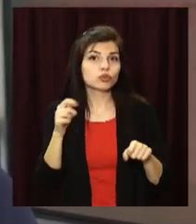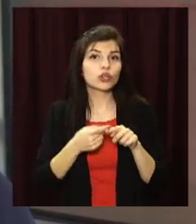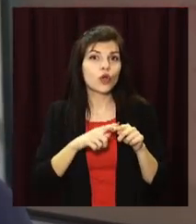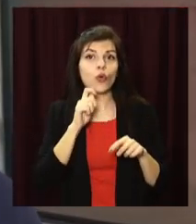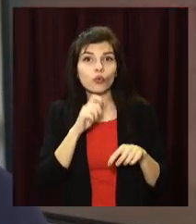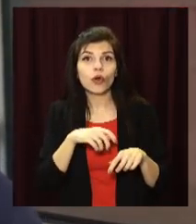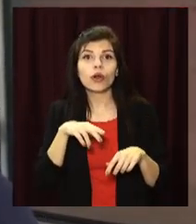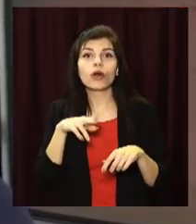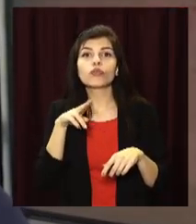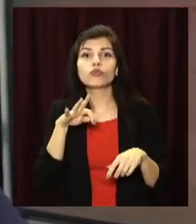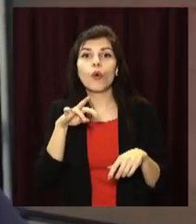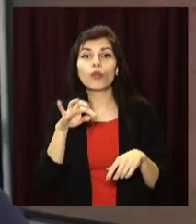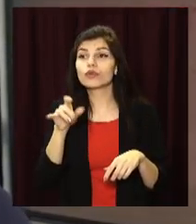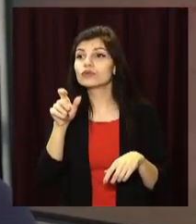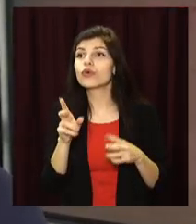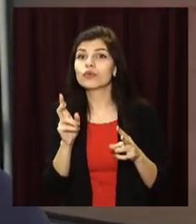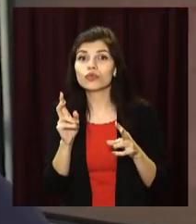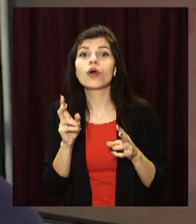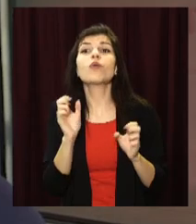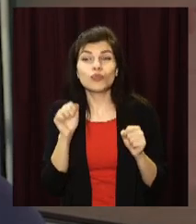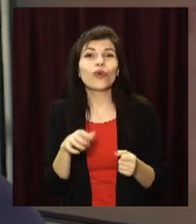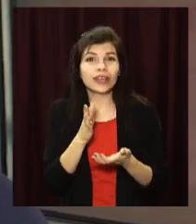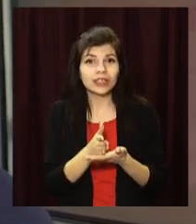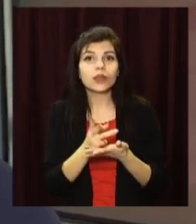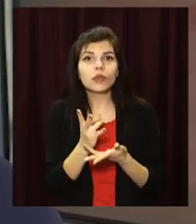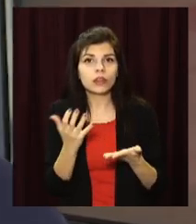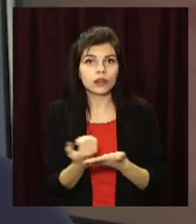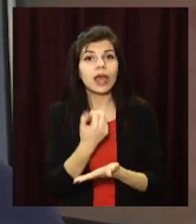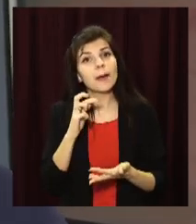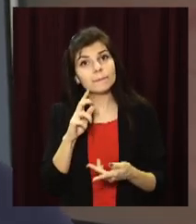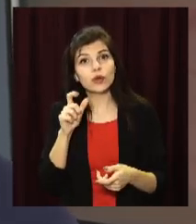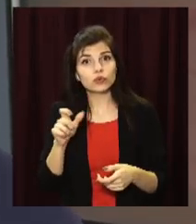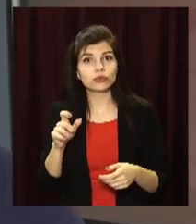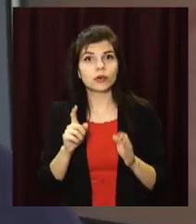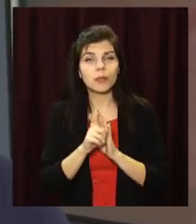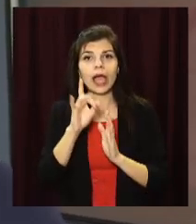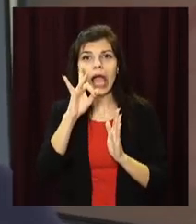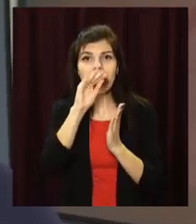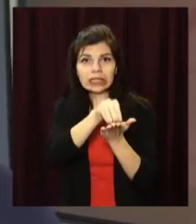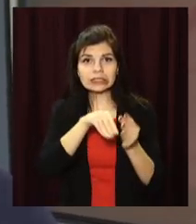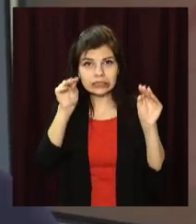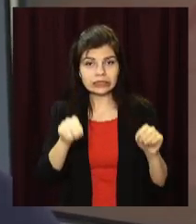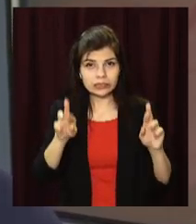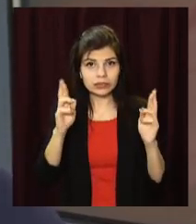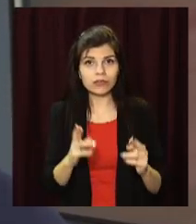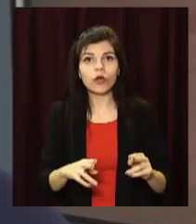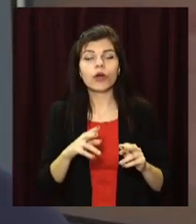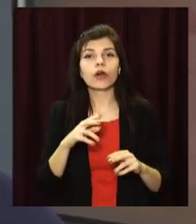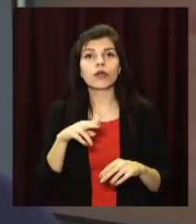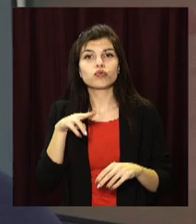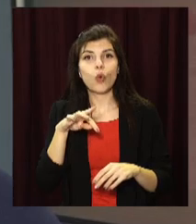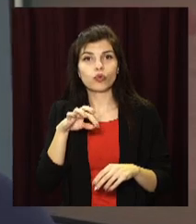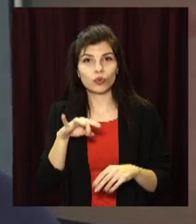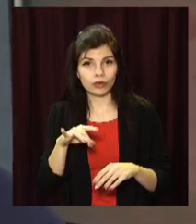Просто потрібно його знайти. Якби люди в Україні почали реєструватися в реєстр донорів, більше було б шансів